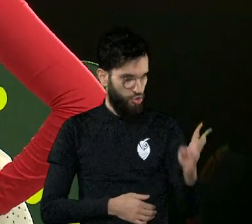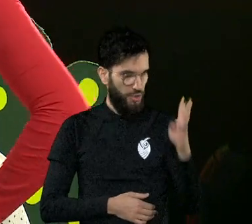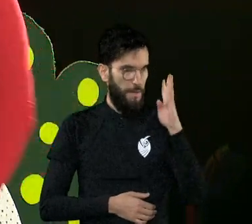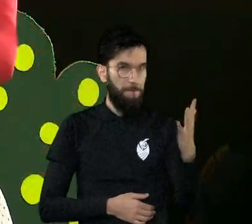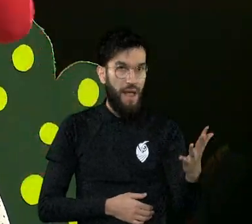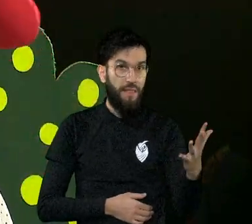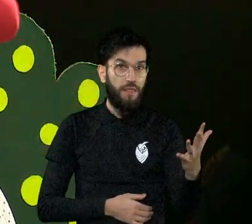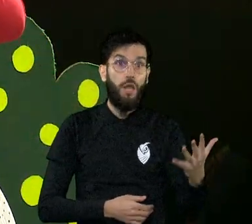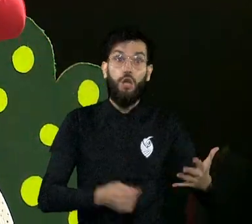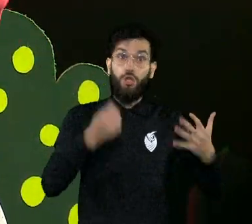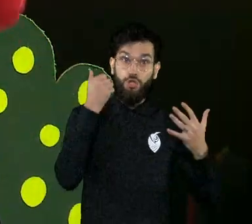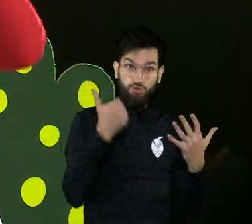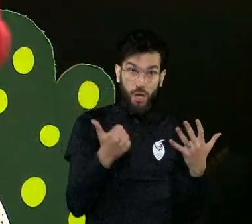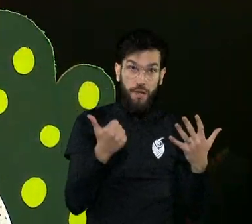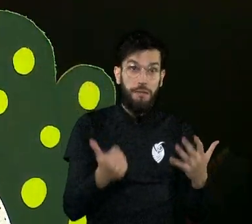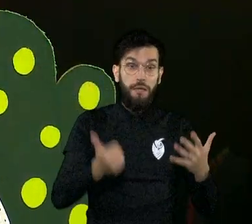1, 2, 3, 4, 5,